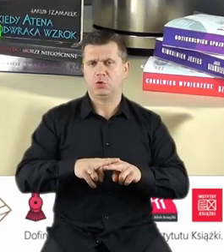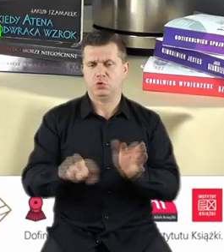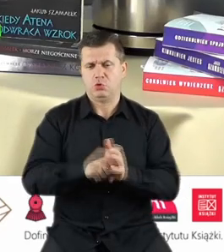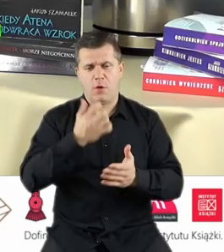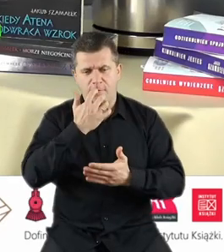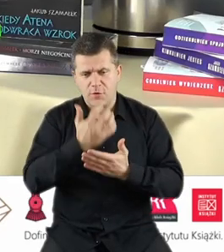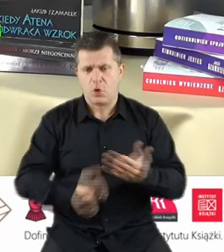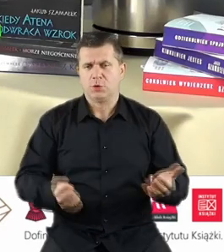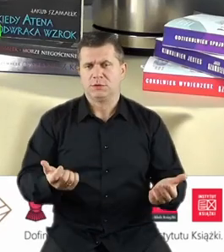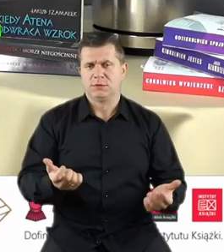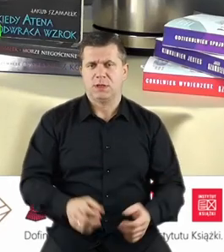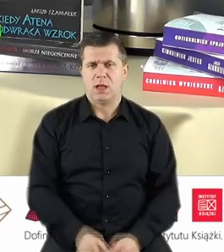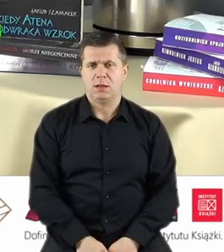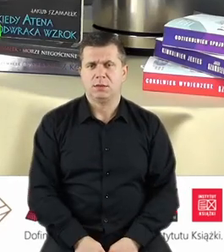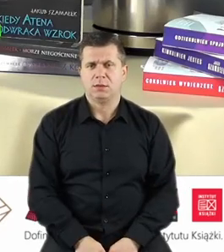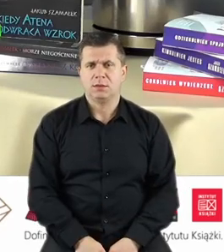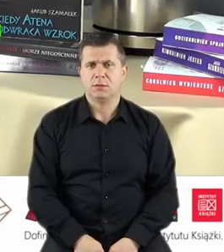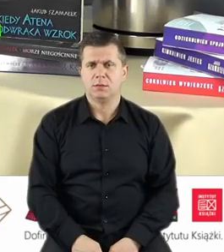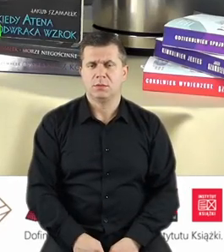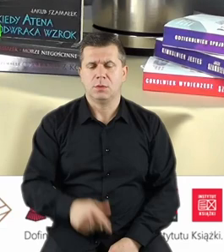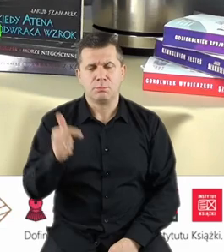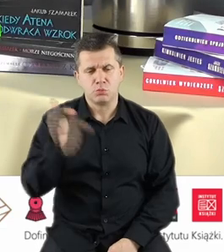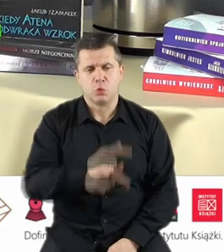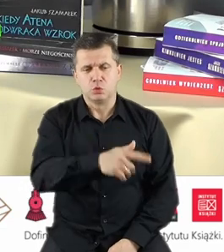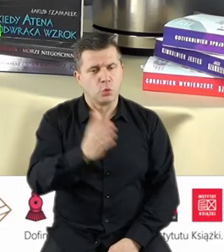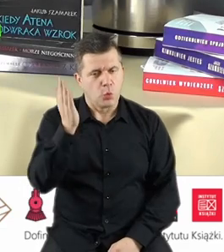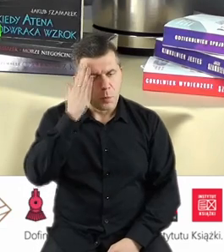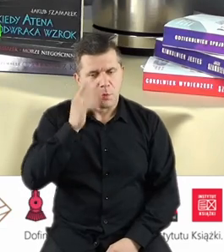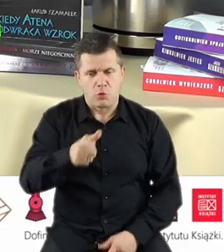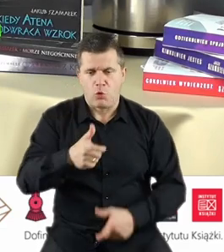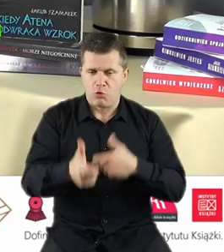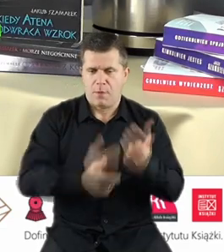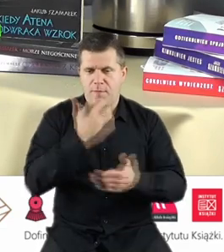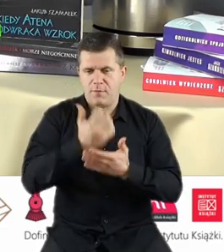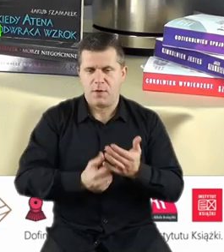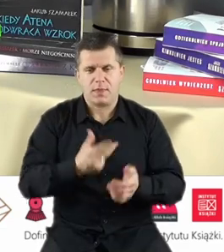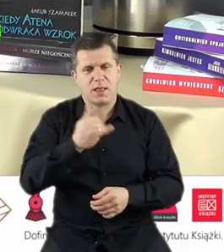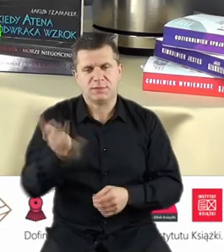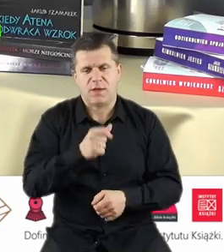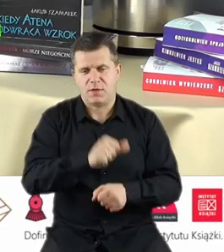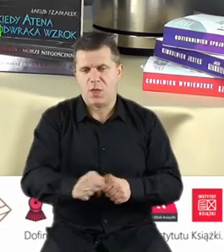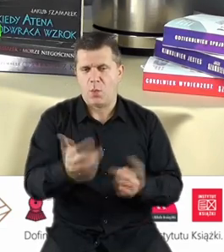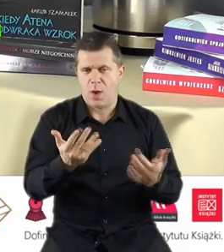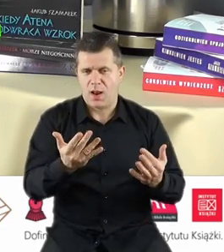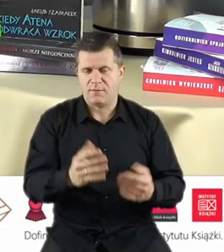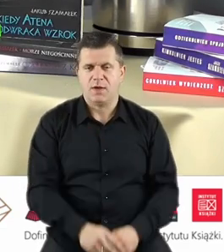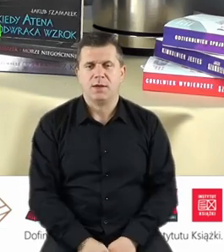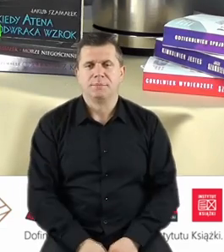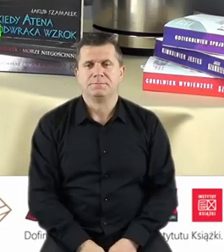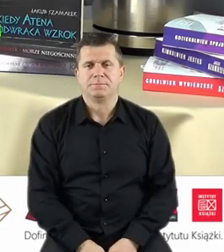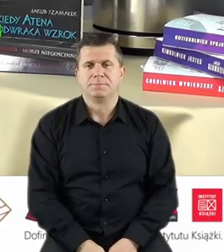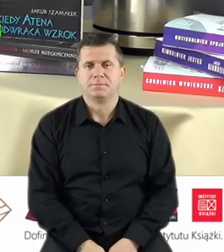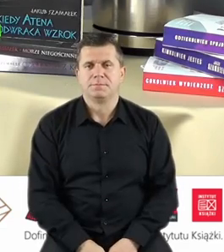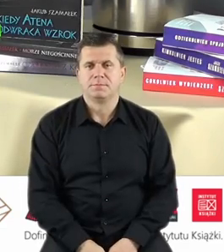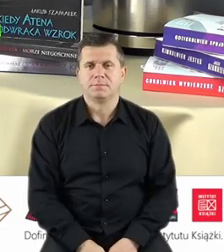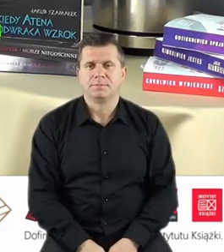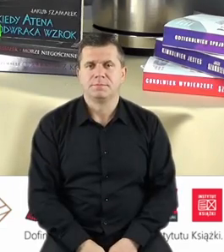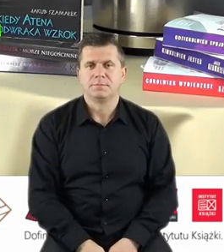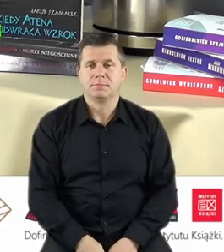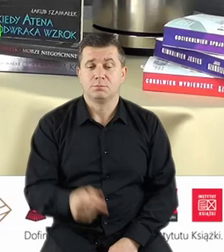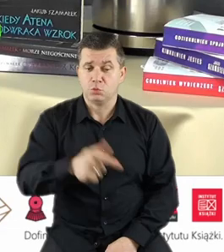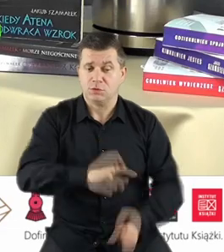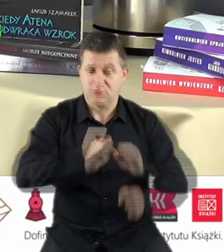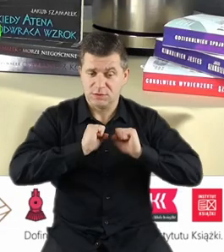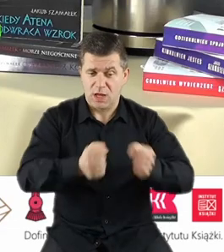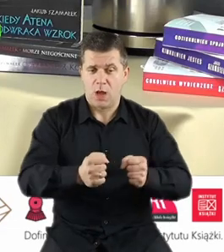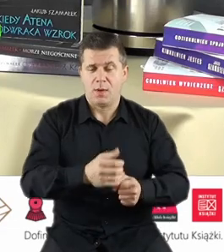wykorzystywania. Tylko po pierwsze no, musi umieć je wykorzystywać, co nie jest takie proste, po drugie musi też jakby działać w ramach